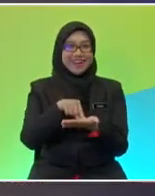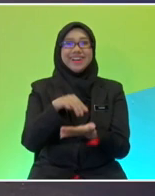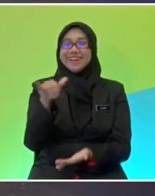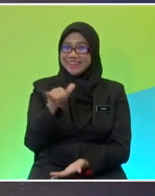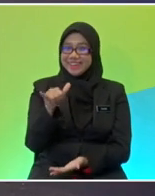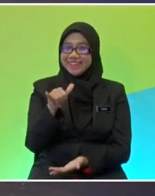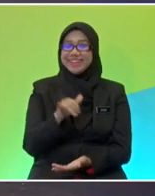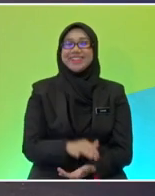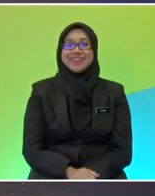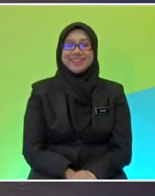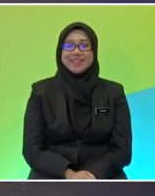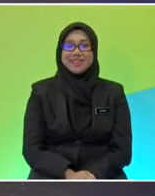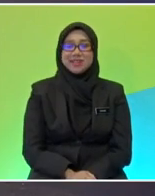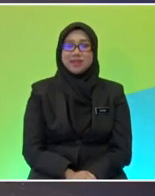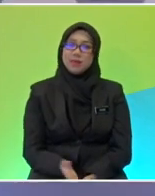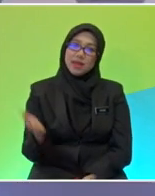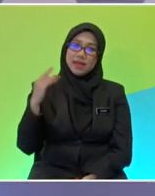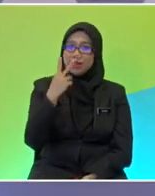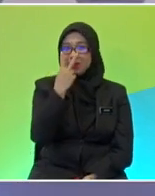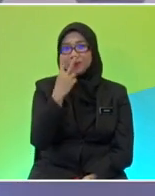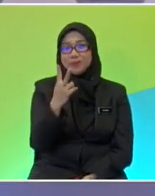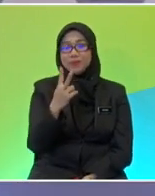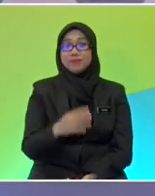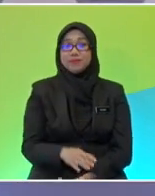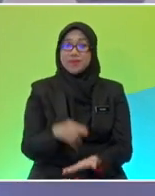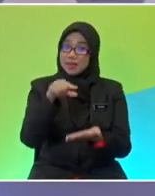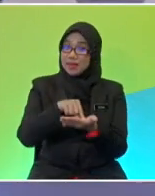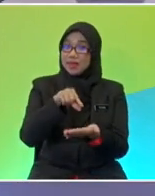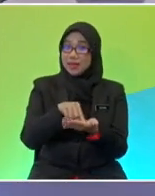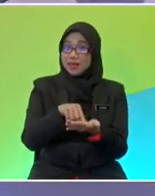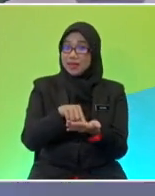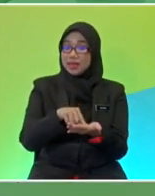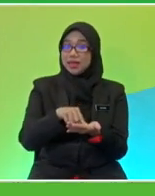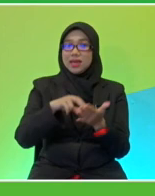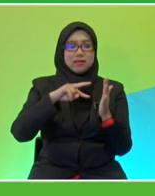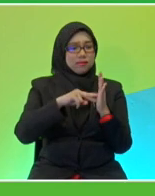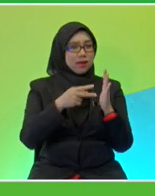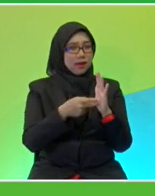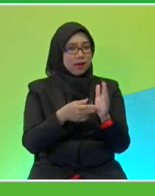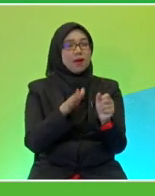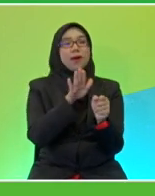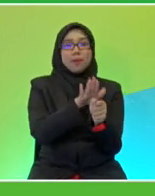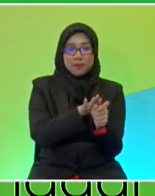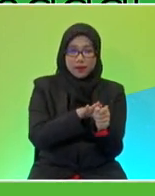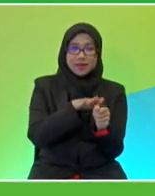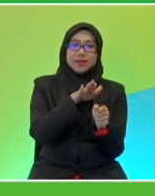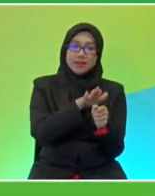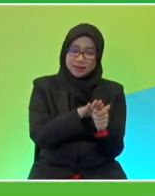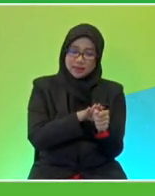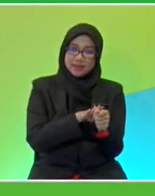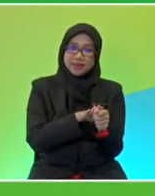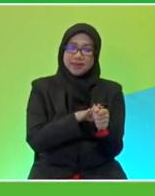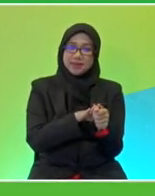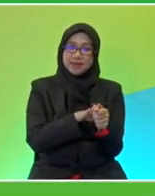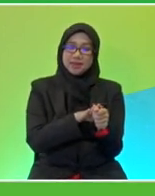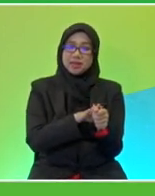Jadi mari kita tengok pula ayam ini merupakan hewan jinak dan hewan